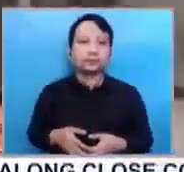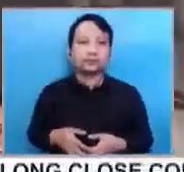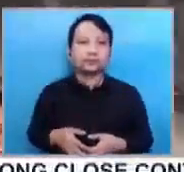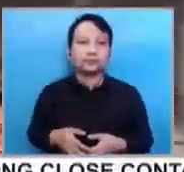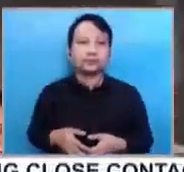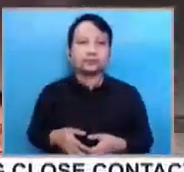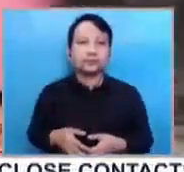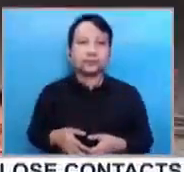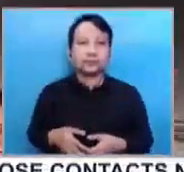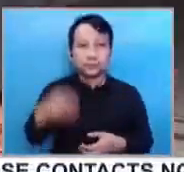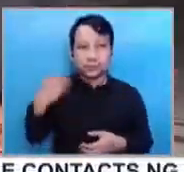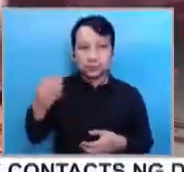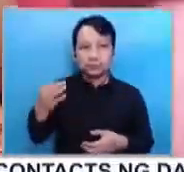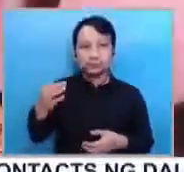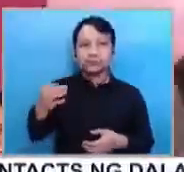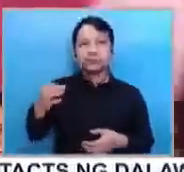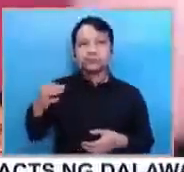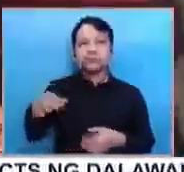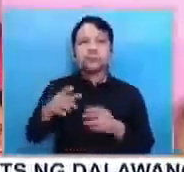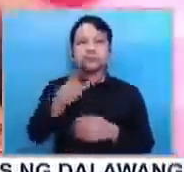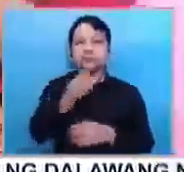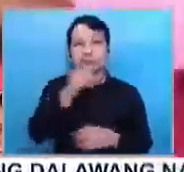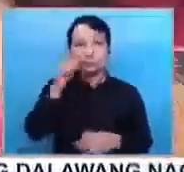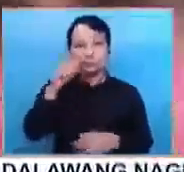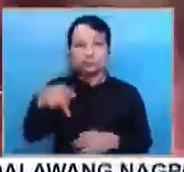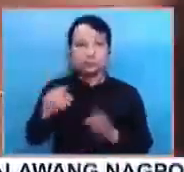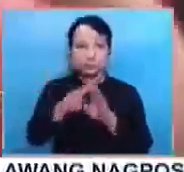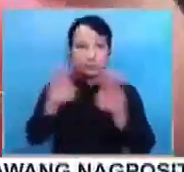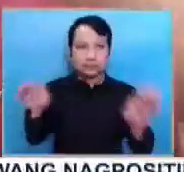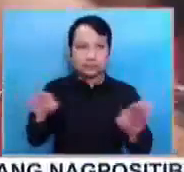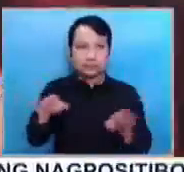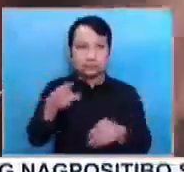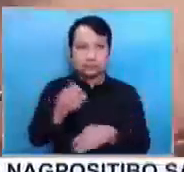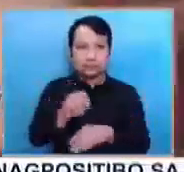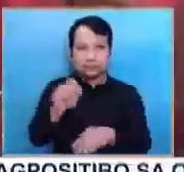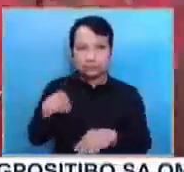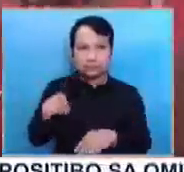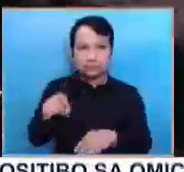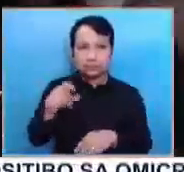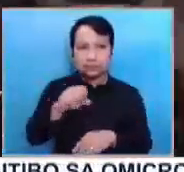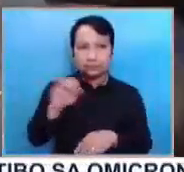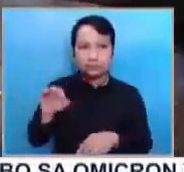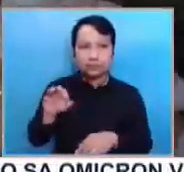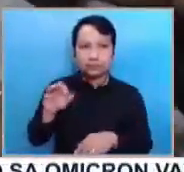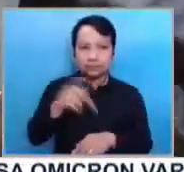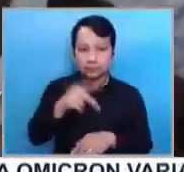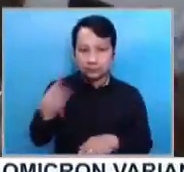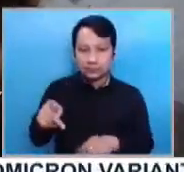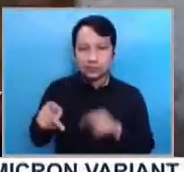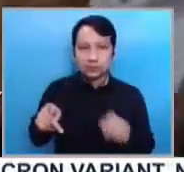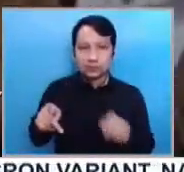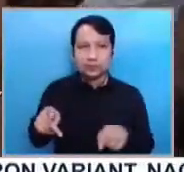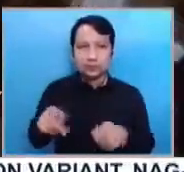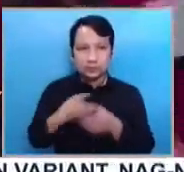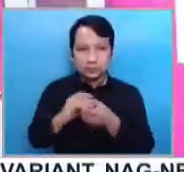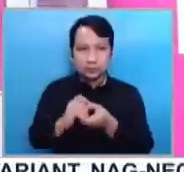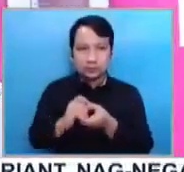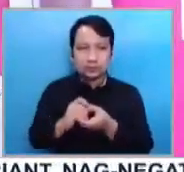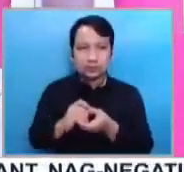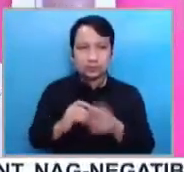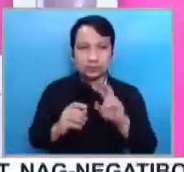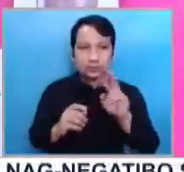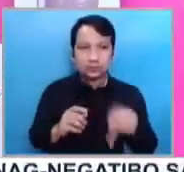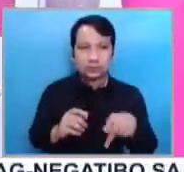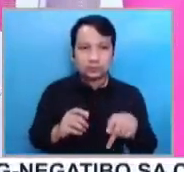volunteer headquarters ng tambalang Lenny Kiko ang binuksan sa San Fernando City, Pampanga. Mismo ang magkatandem na sina VP Lenny